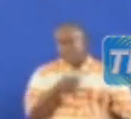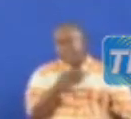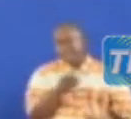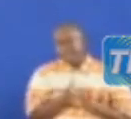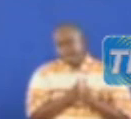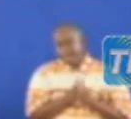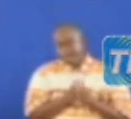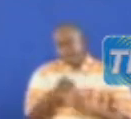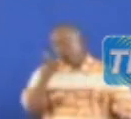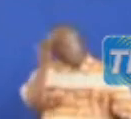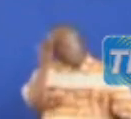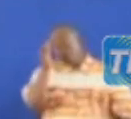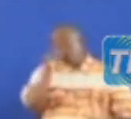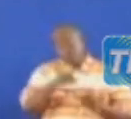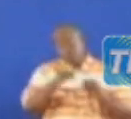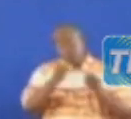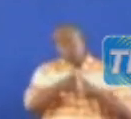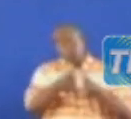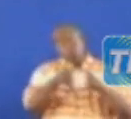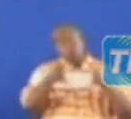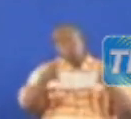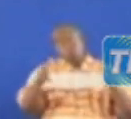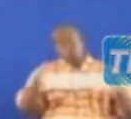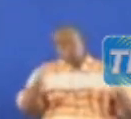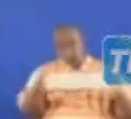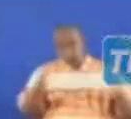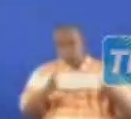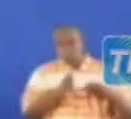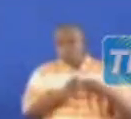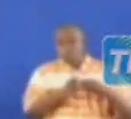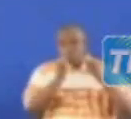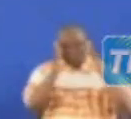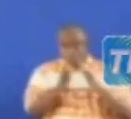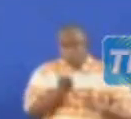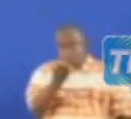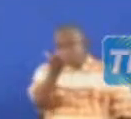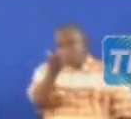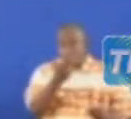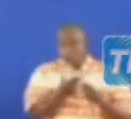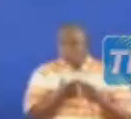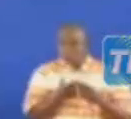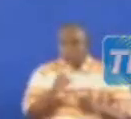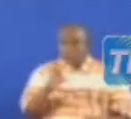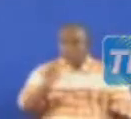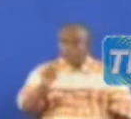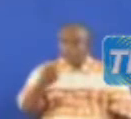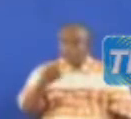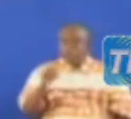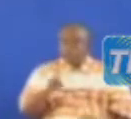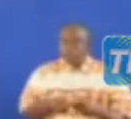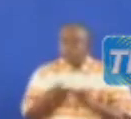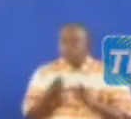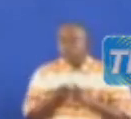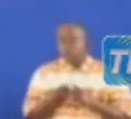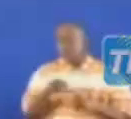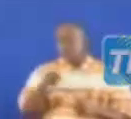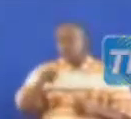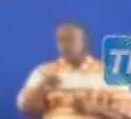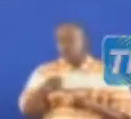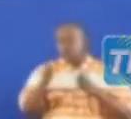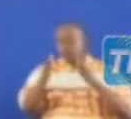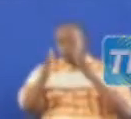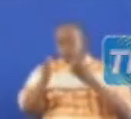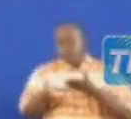mkubwa wa wenzangu wakiongozwa na Mheshimiwa Dr. Festo Dugange na Mheshimiwa Degracious Ndejembi,